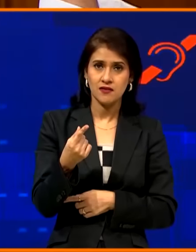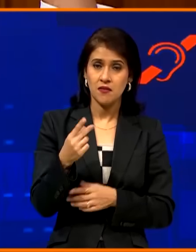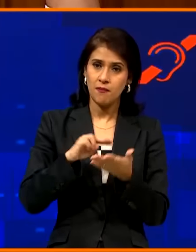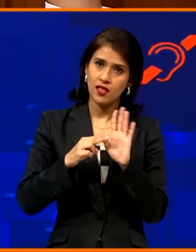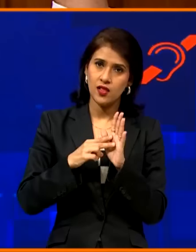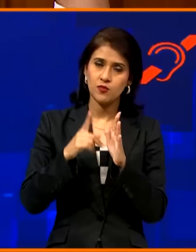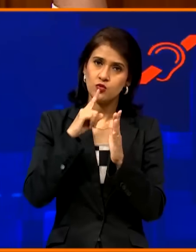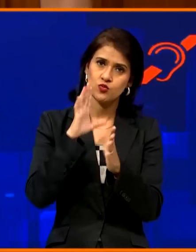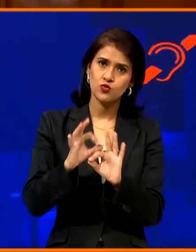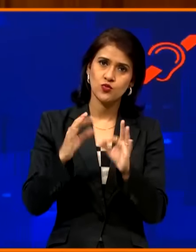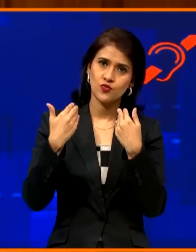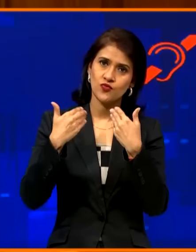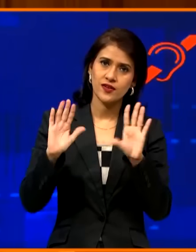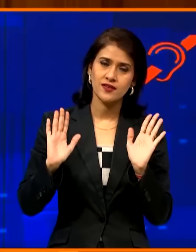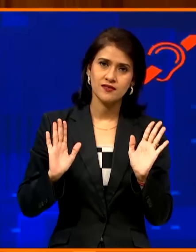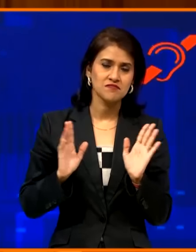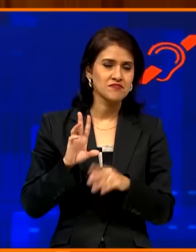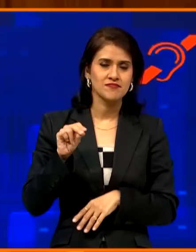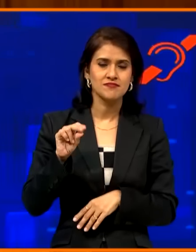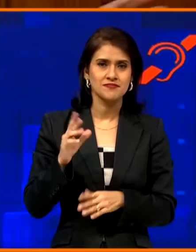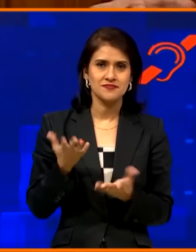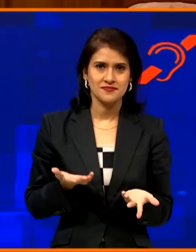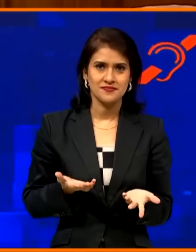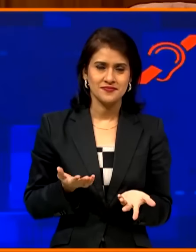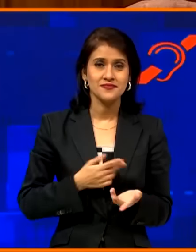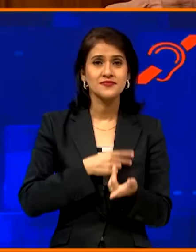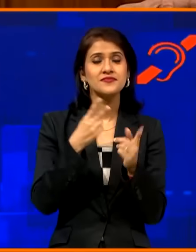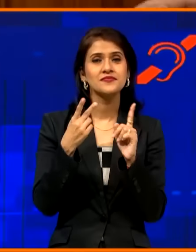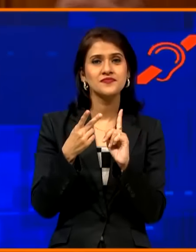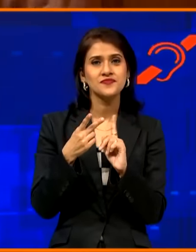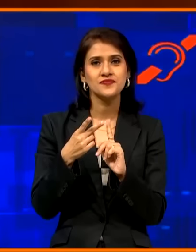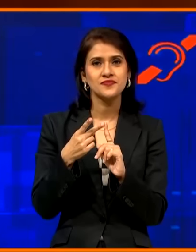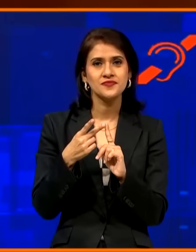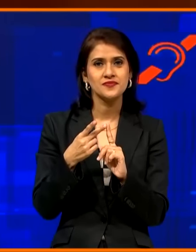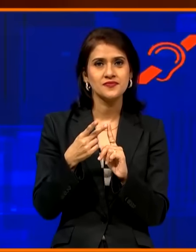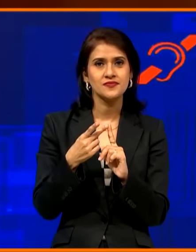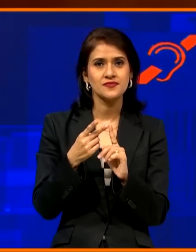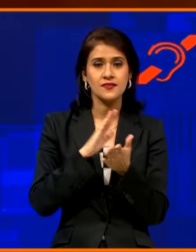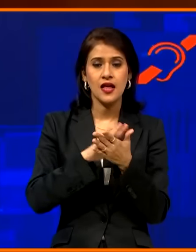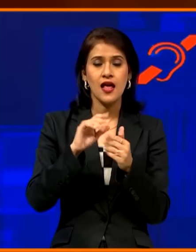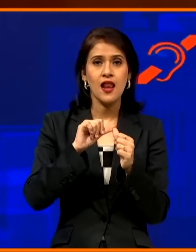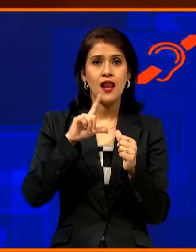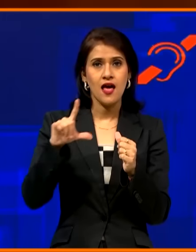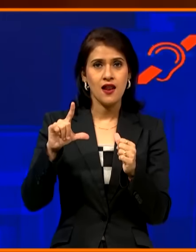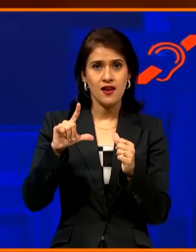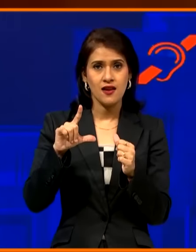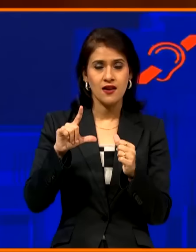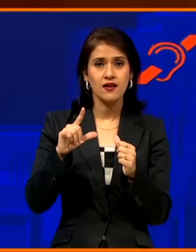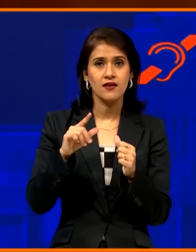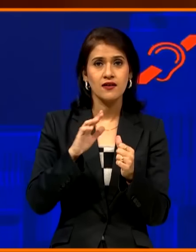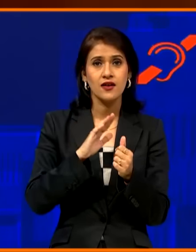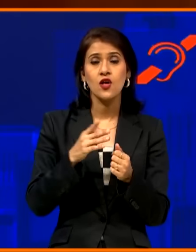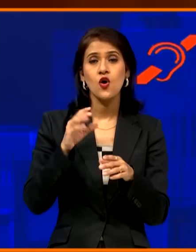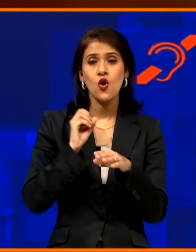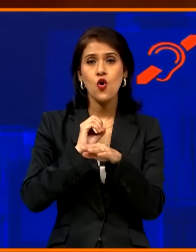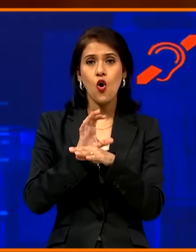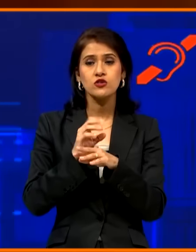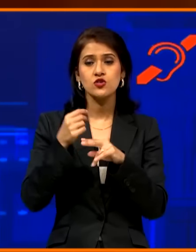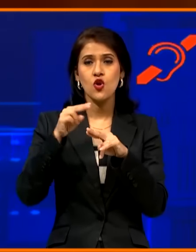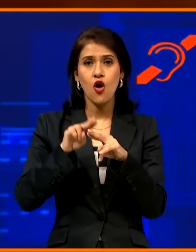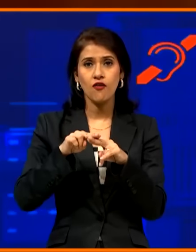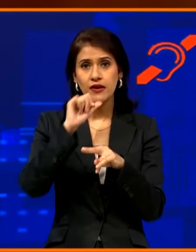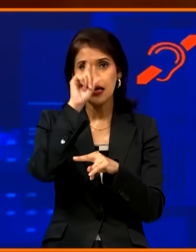बात कोर्ट में है सब जुडिस मेटर दूसरी बात यह है कि हम हलाल कांसिल ऑफ इंडिया को मैं रिप्रेजेंट नहीं करता हूं मेरे